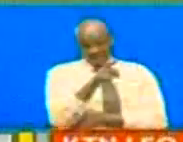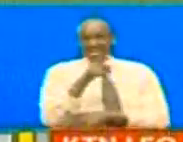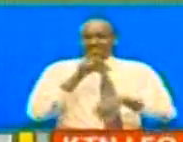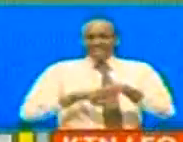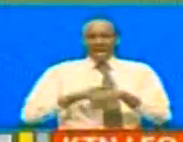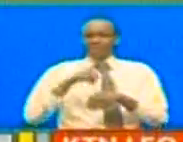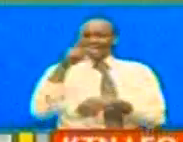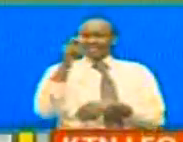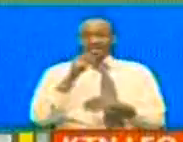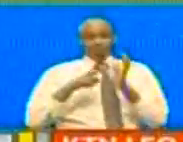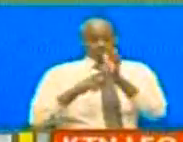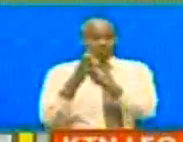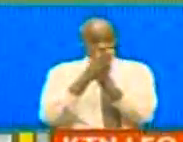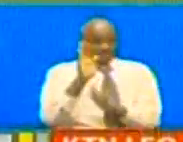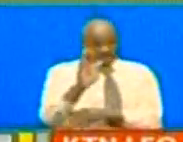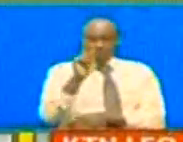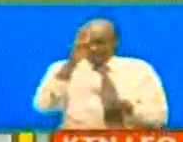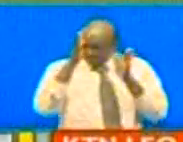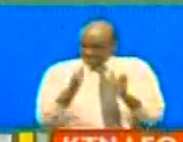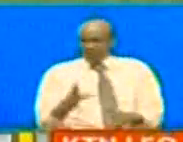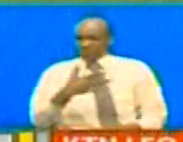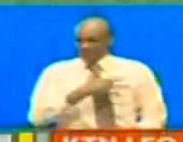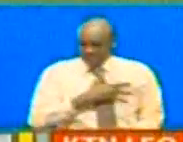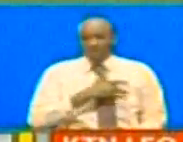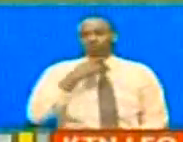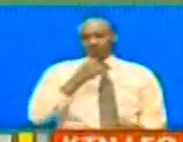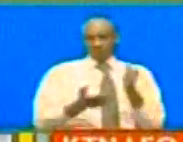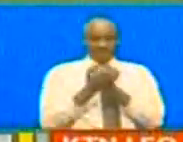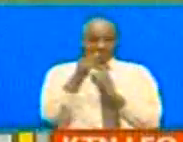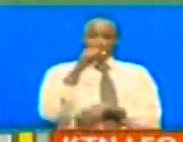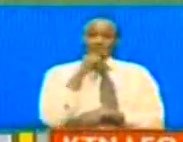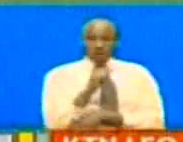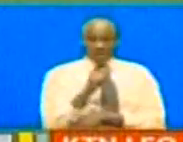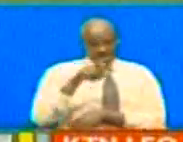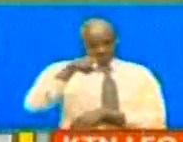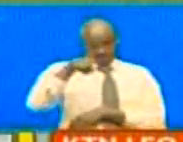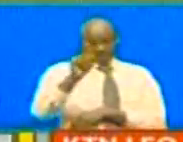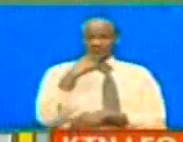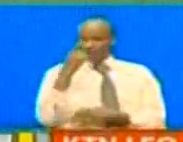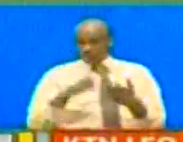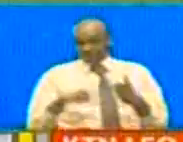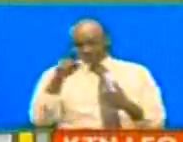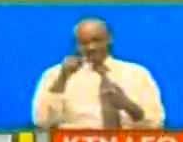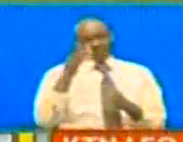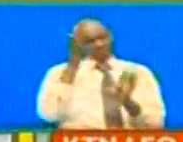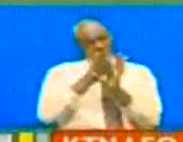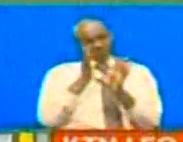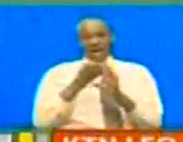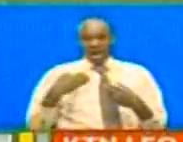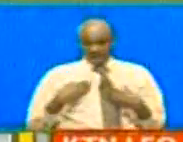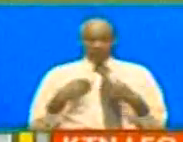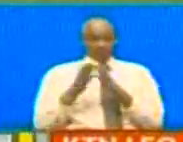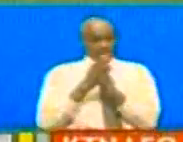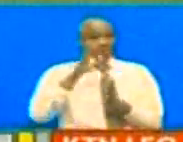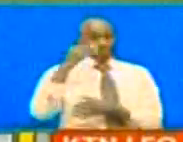baada ya mhisani mmoja kujitokeza na kuweza kumsaidia kijana huyo ambaye ametajwa kuwa na akili taahira. Robert Onyonyi na